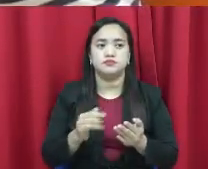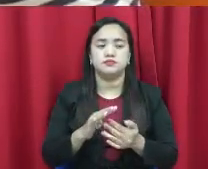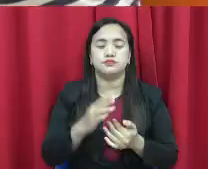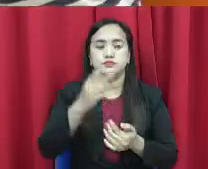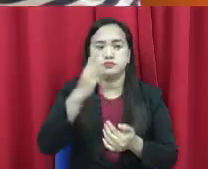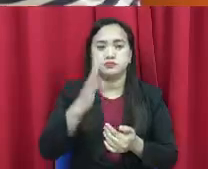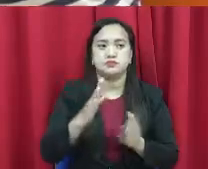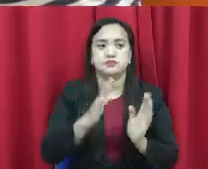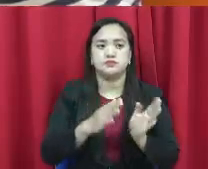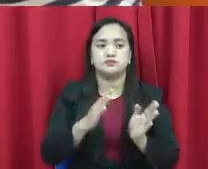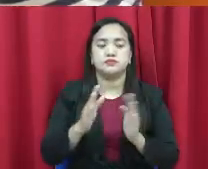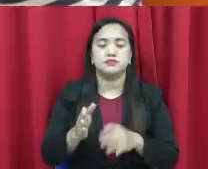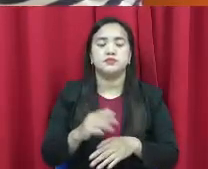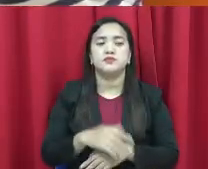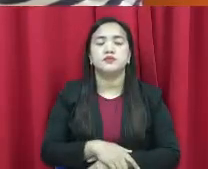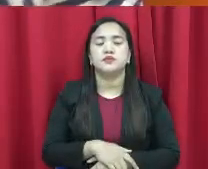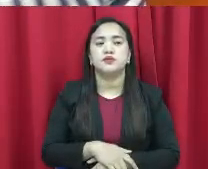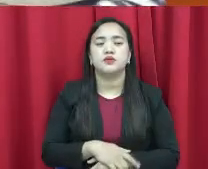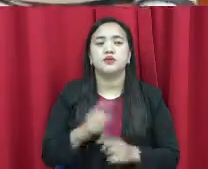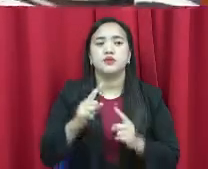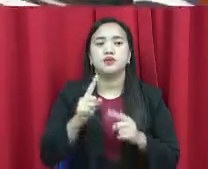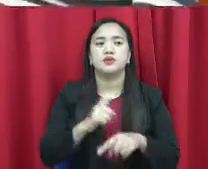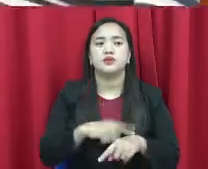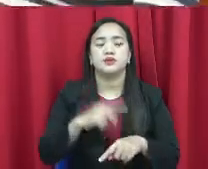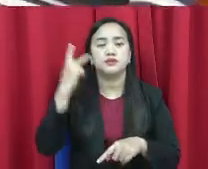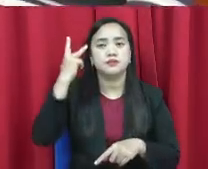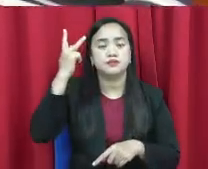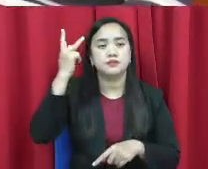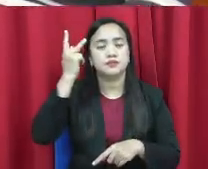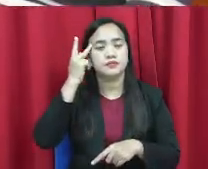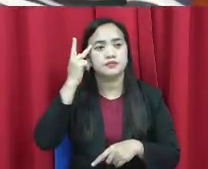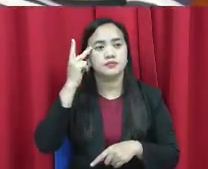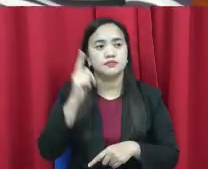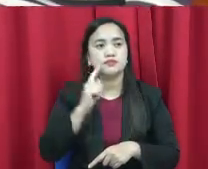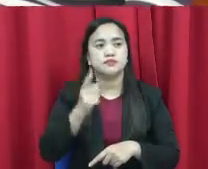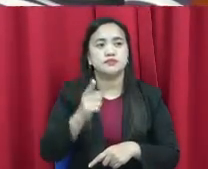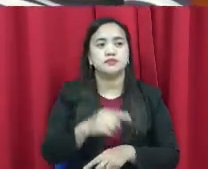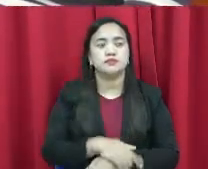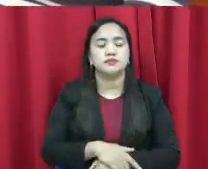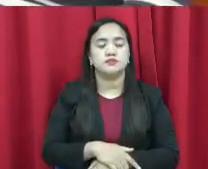panginoon and Pagdating naman po sa public decision ang